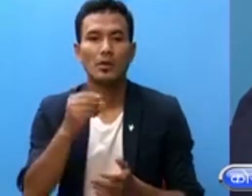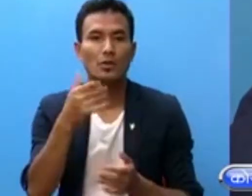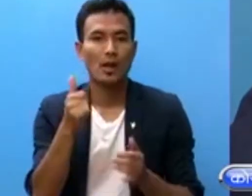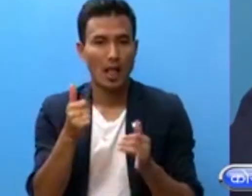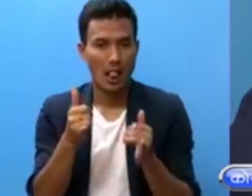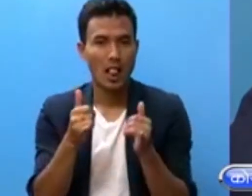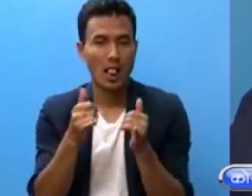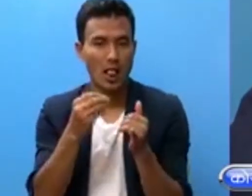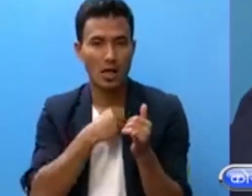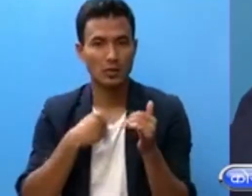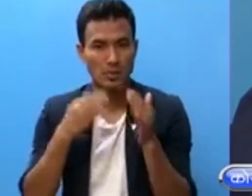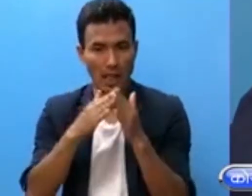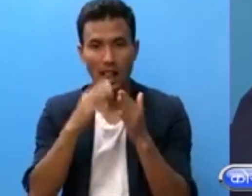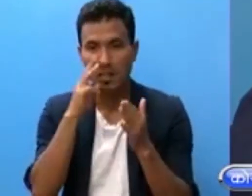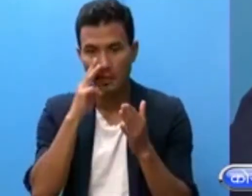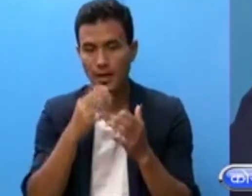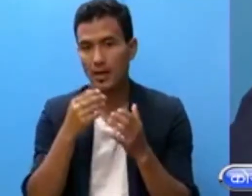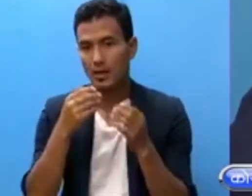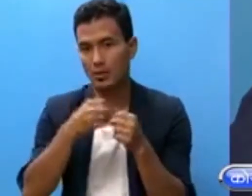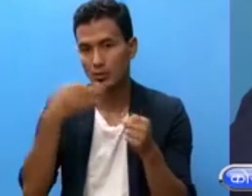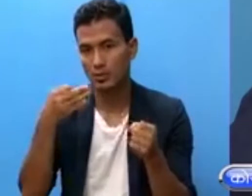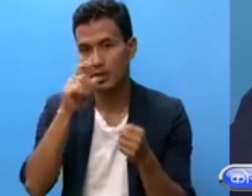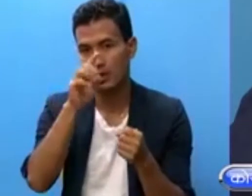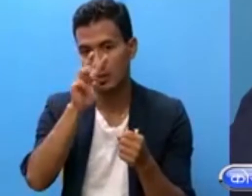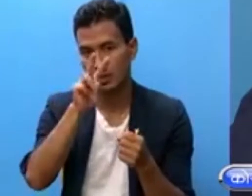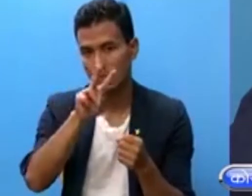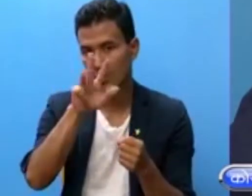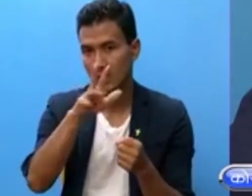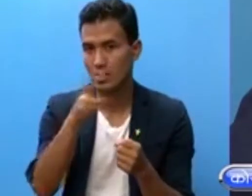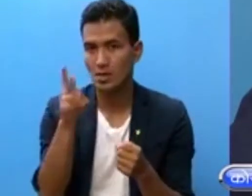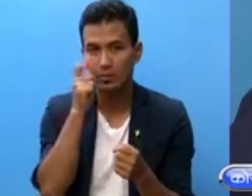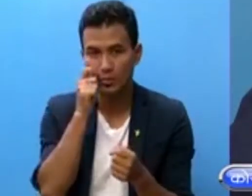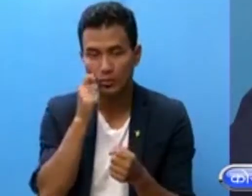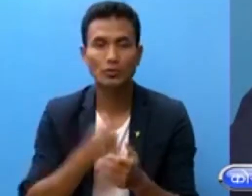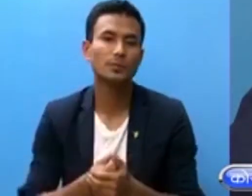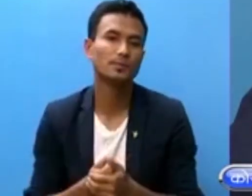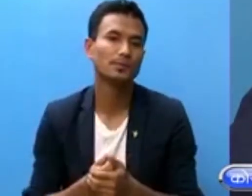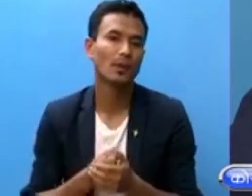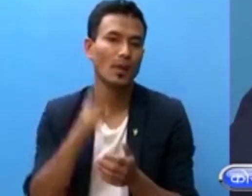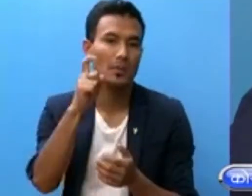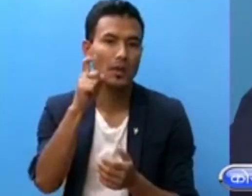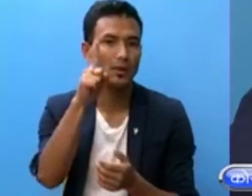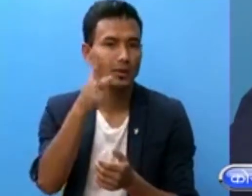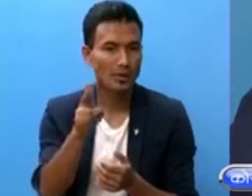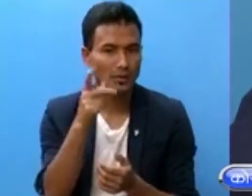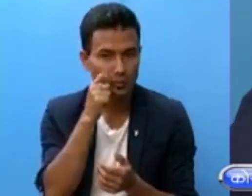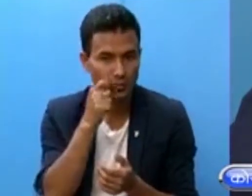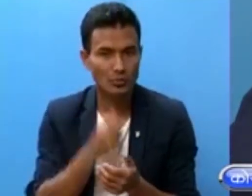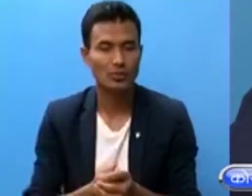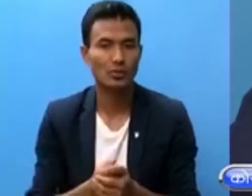धुलीखेल अस्पताल धुलीखेल प्रयोगशालामा धनुषाका 29 जना पुरुष, बागलुङका 1 जना